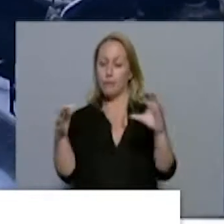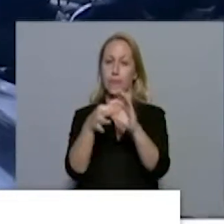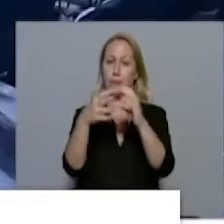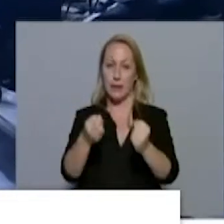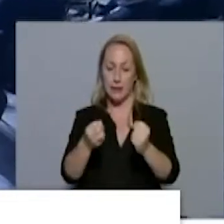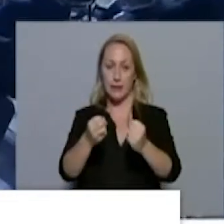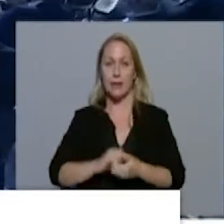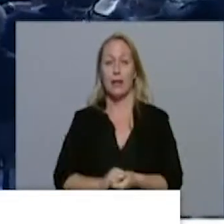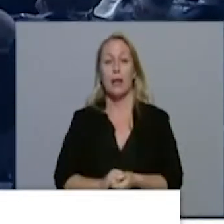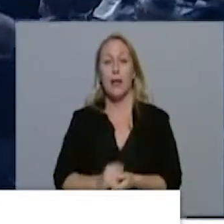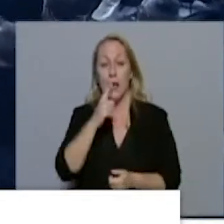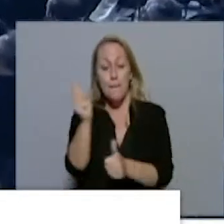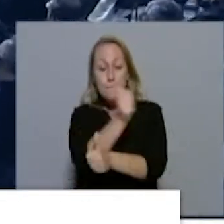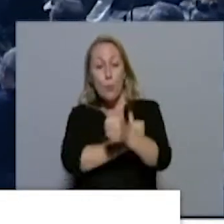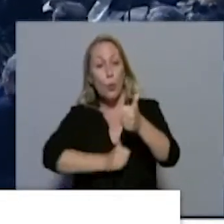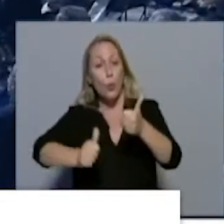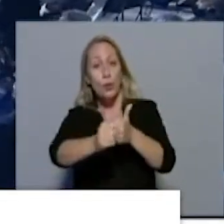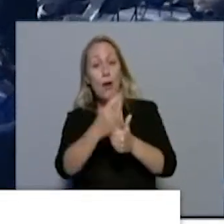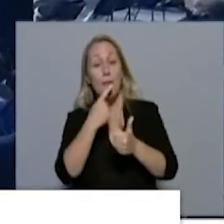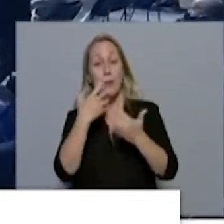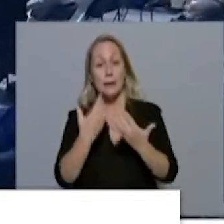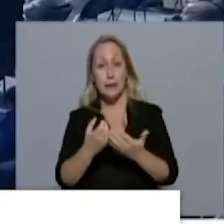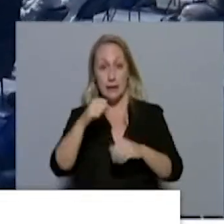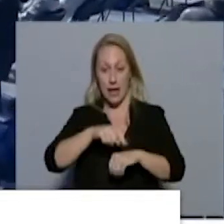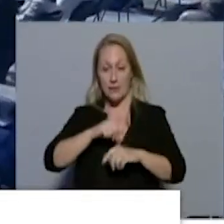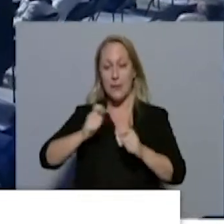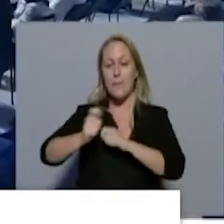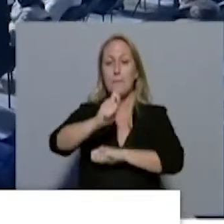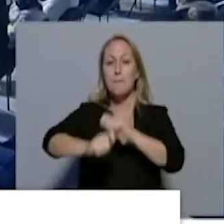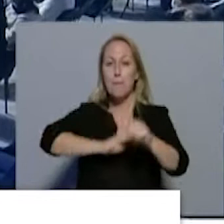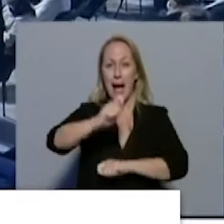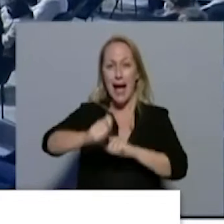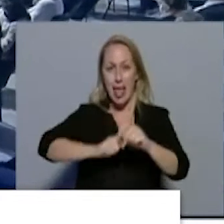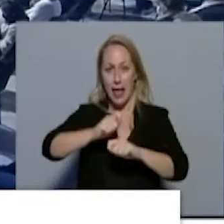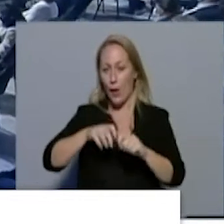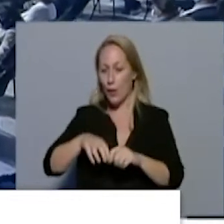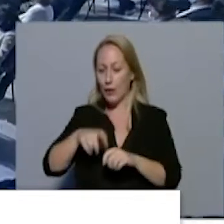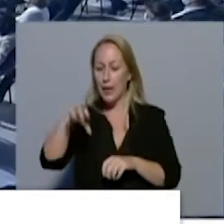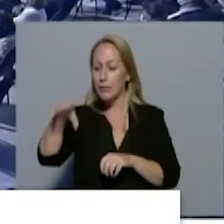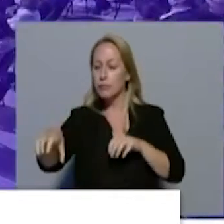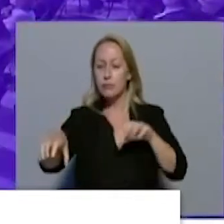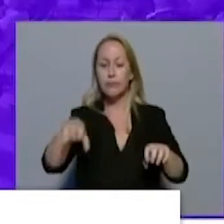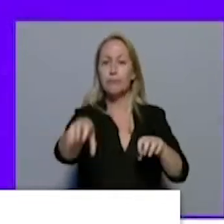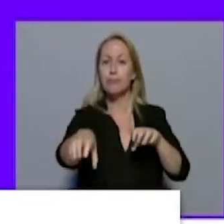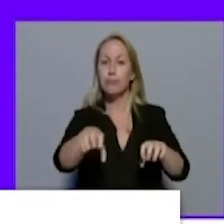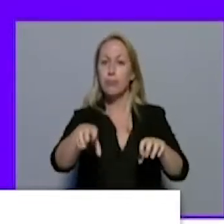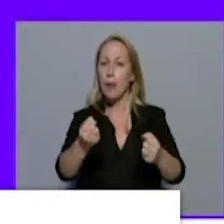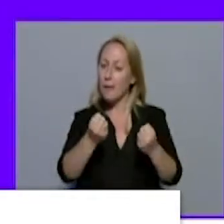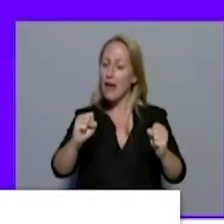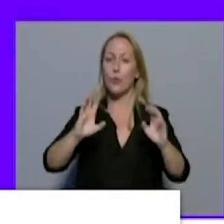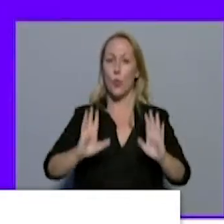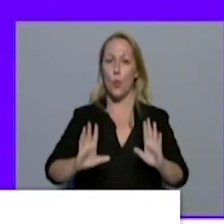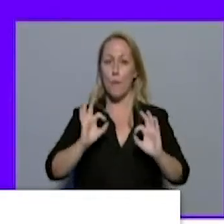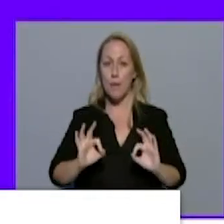Δίνουμε προτεραιότητα στην αποκέντρωση της παραγωγής, την τοπικότητα και φυσικά σε